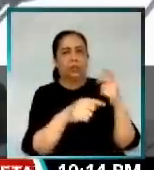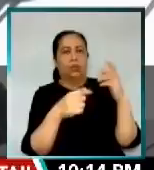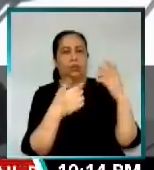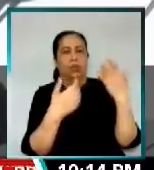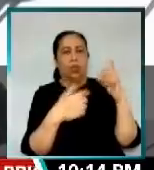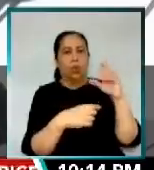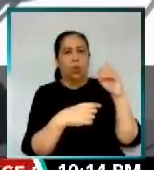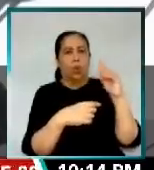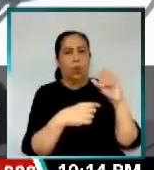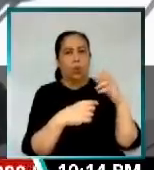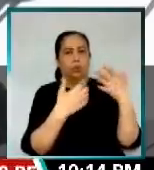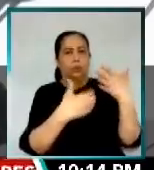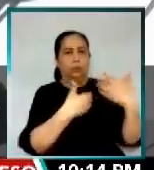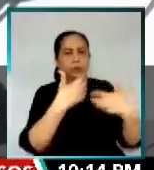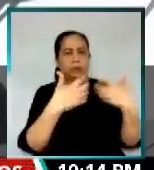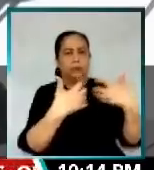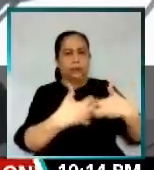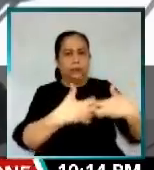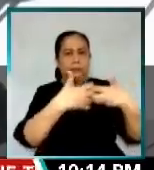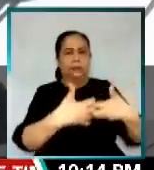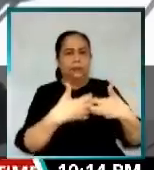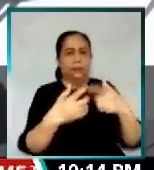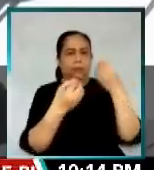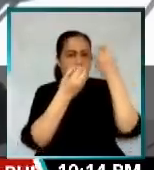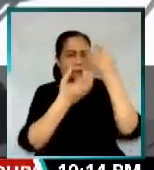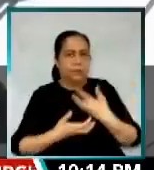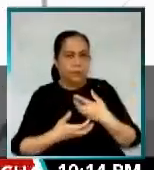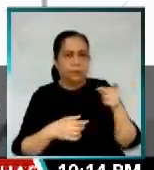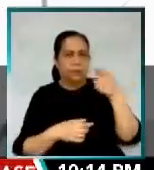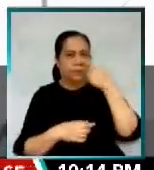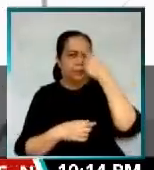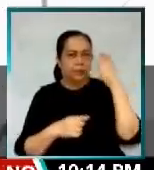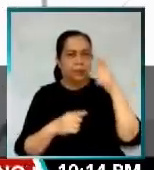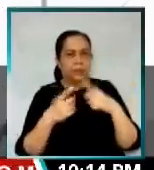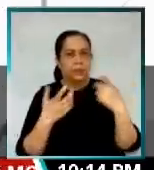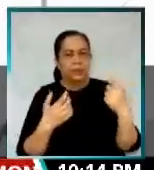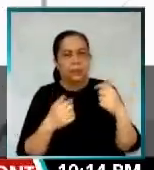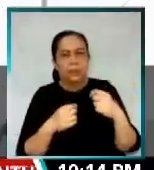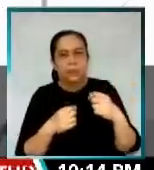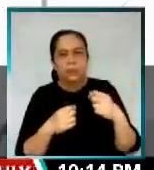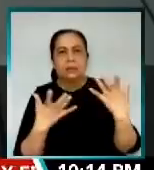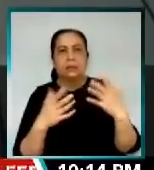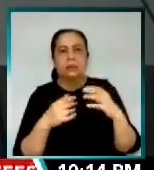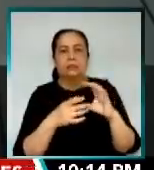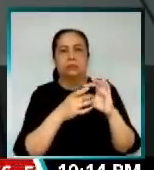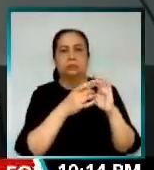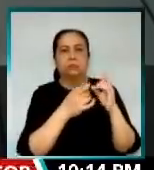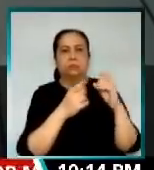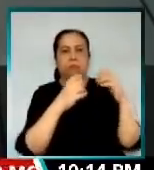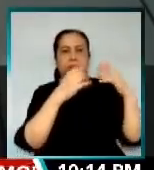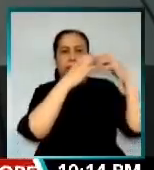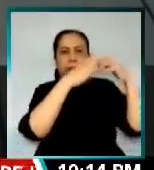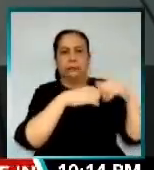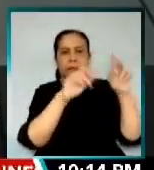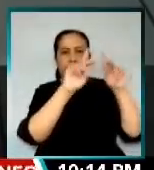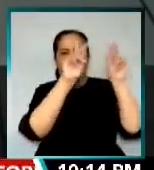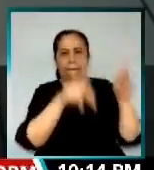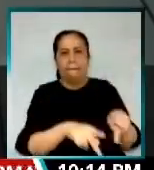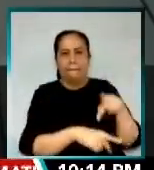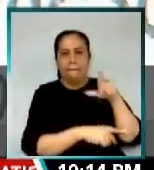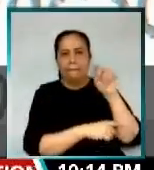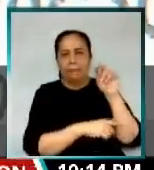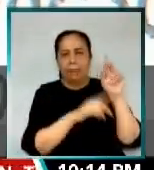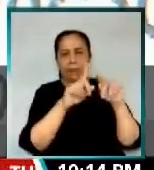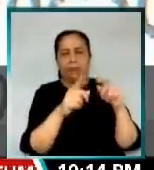na ayon sa aming information ay dahil sa tripping ng tiginin na power plant. Sa gitna ng tag-init, siniguro